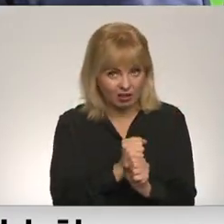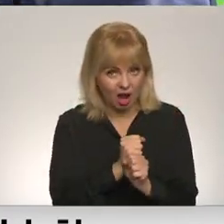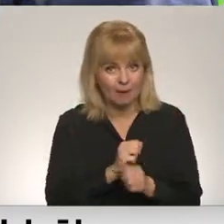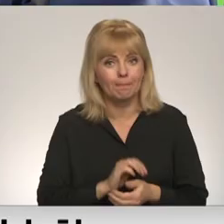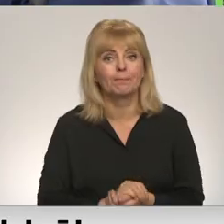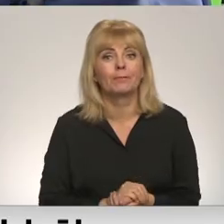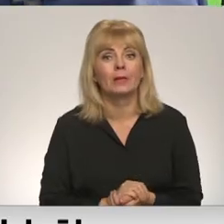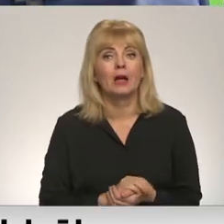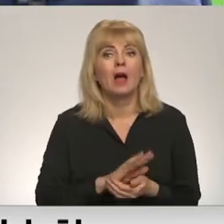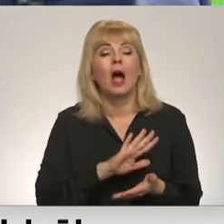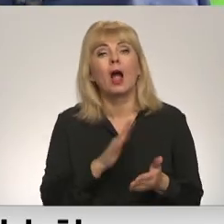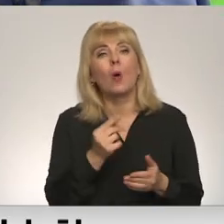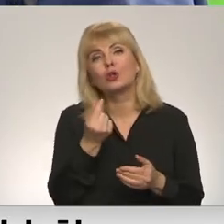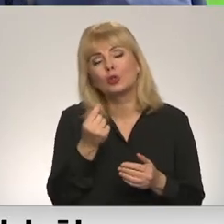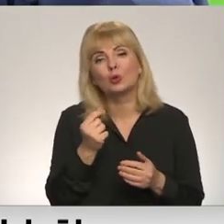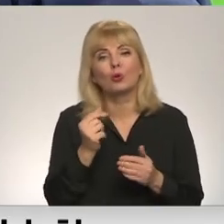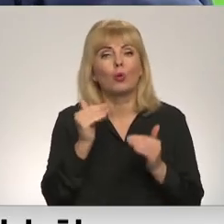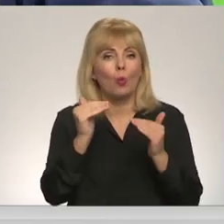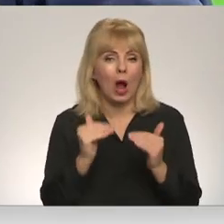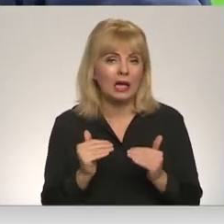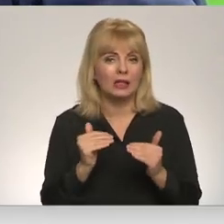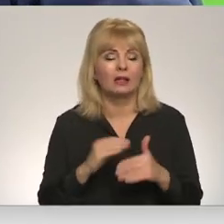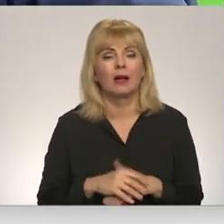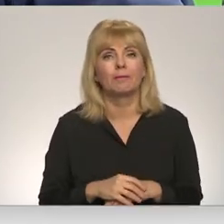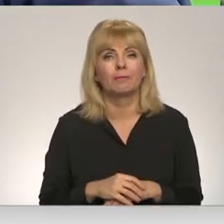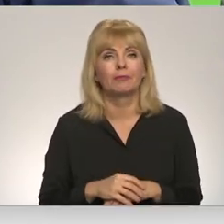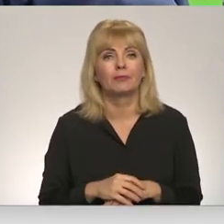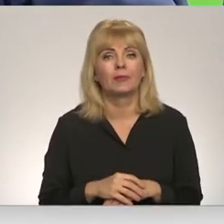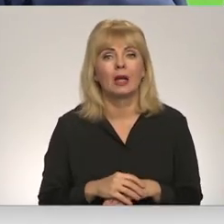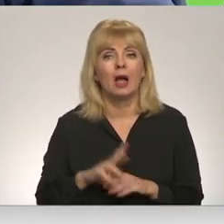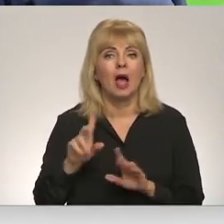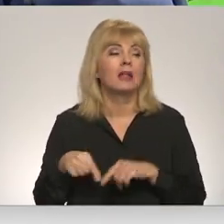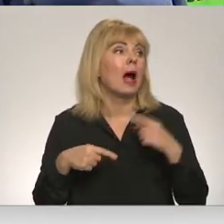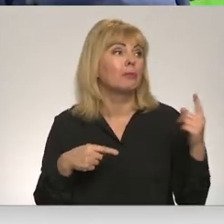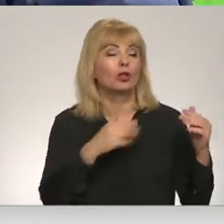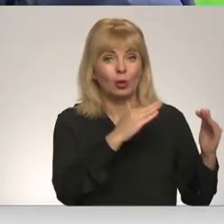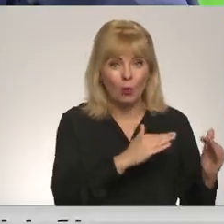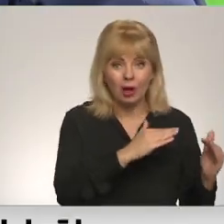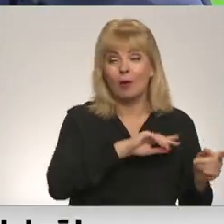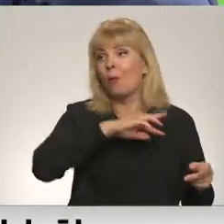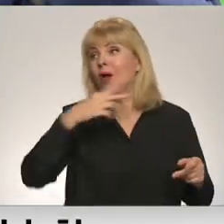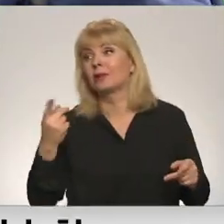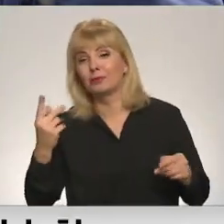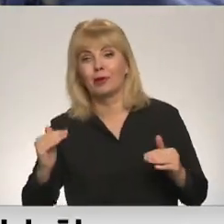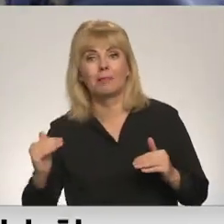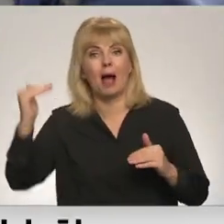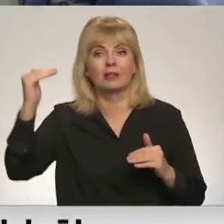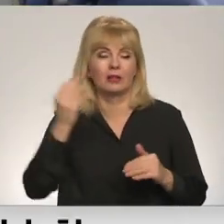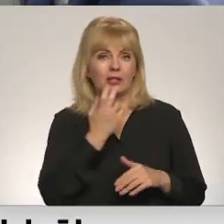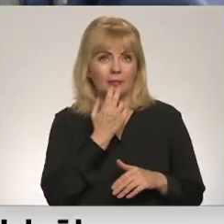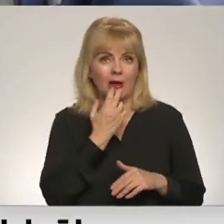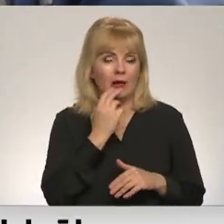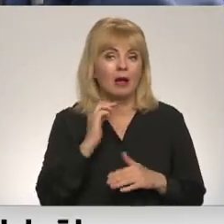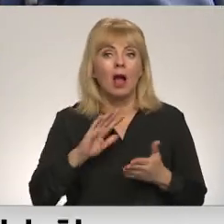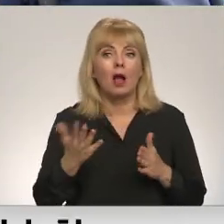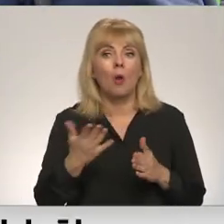No, kaut kas jau nokrita laikam, ne? Tas, kas tajā pusē nokrita, tajā pusē pacēlās. Kaut kā jau